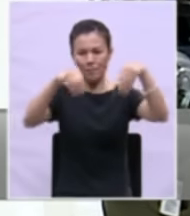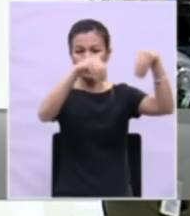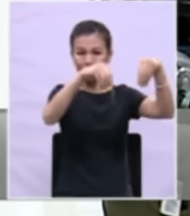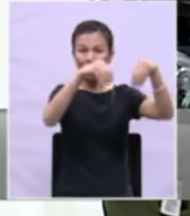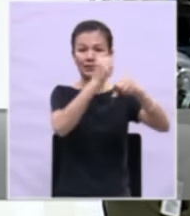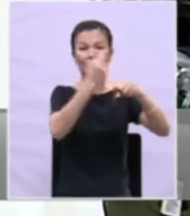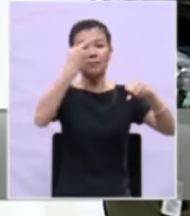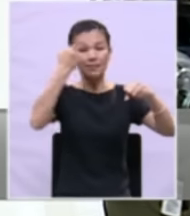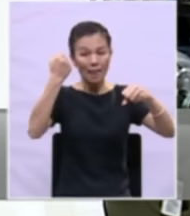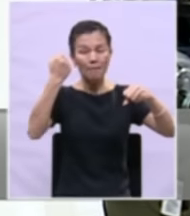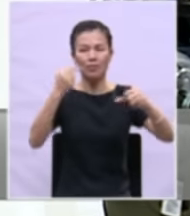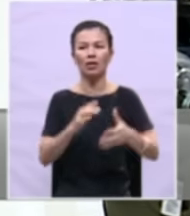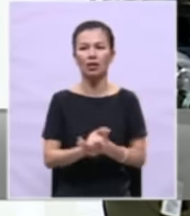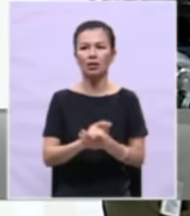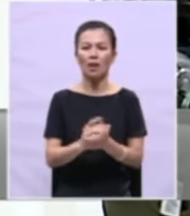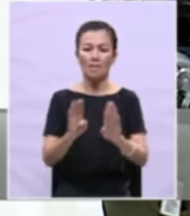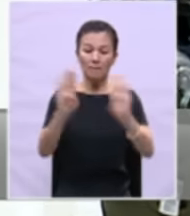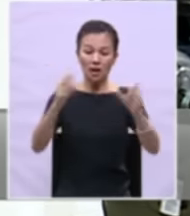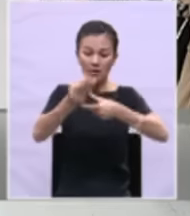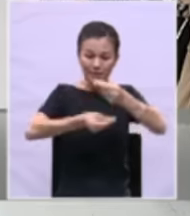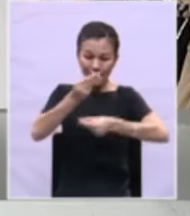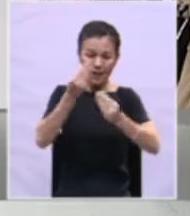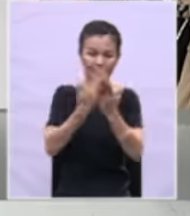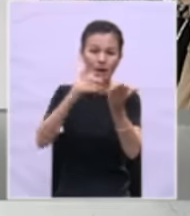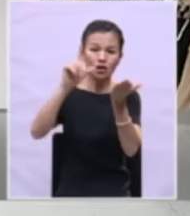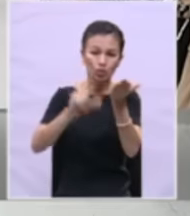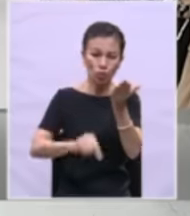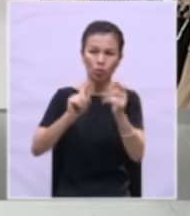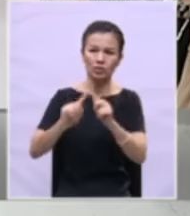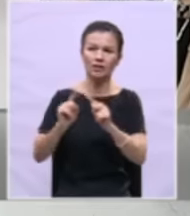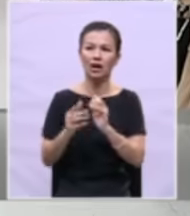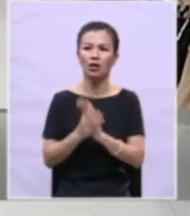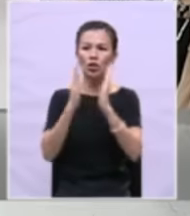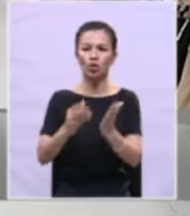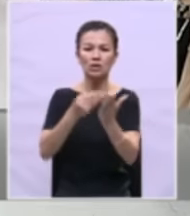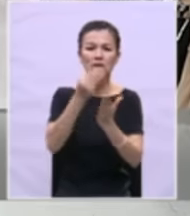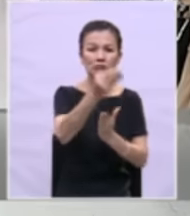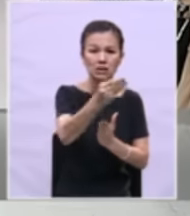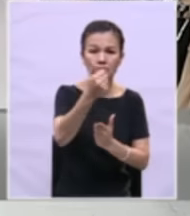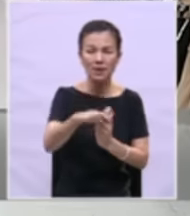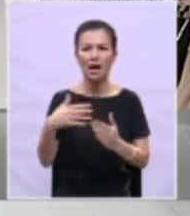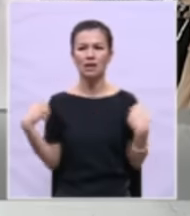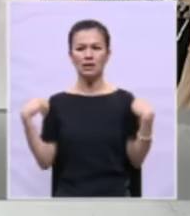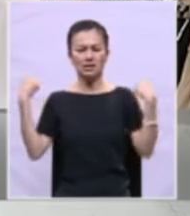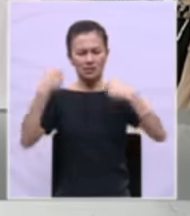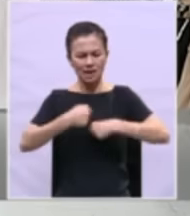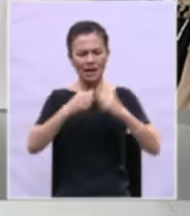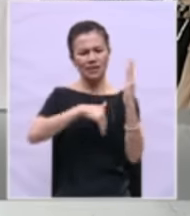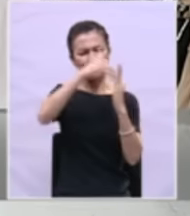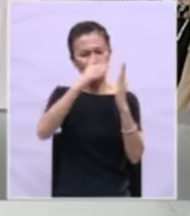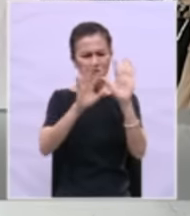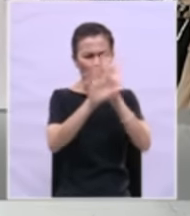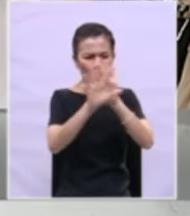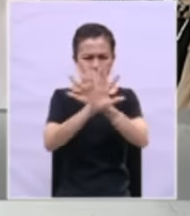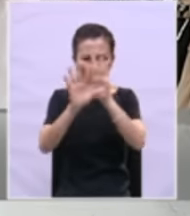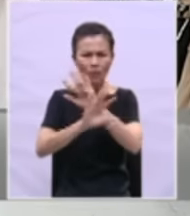ชย์เปิดขายในราคาที่ถูกแต่หากประชาชนไม่สามารถหาซื้อได้ก็สามารถสวมเสื้อในโทนสีไว้ทุกข์หรือการติ